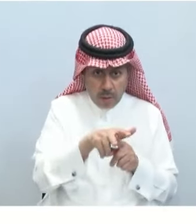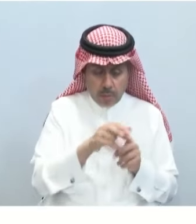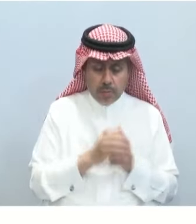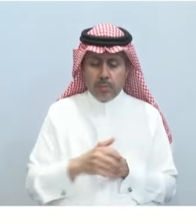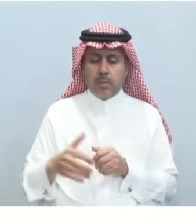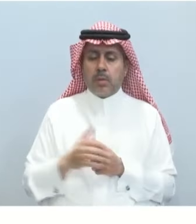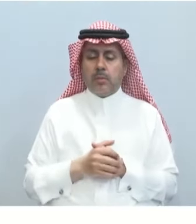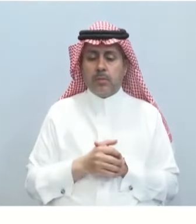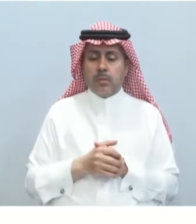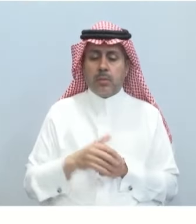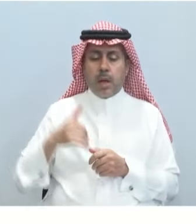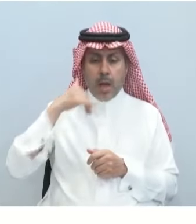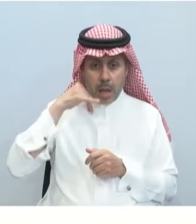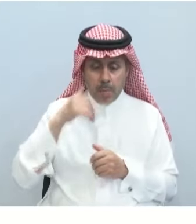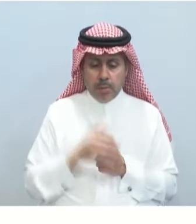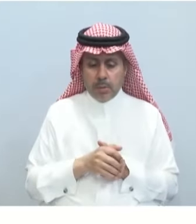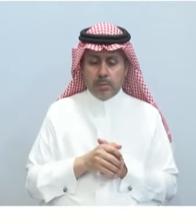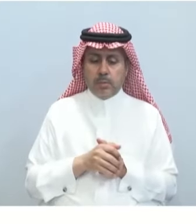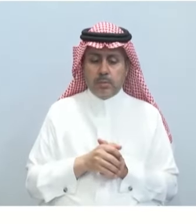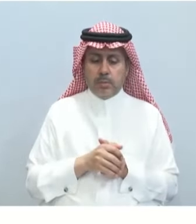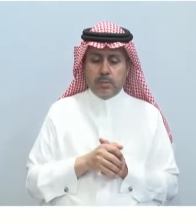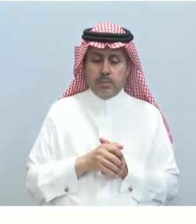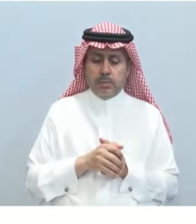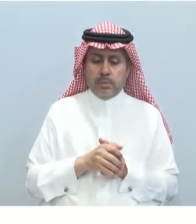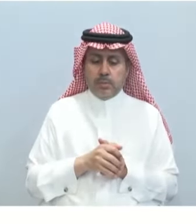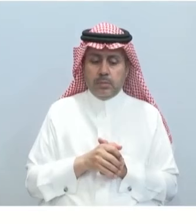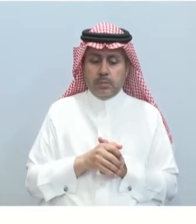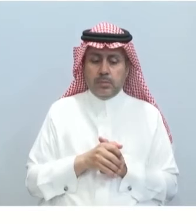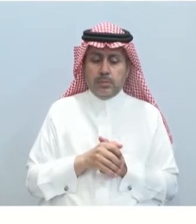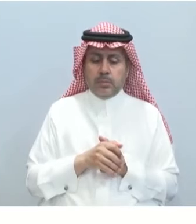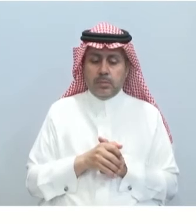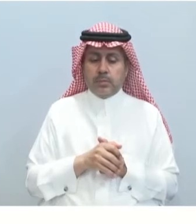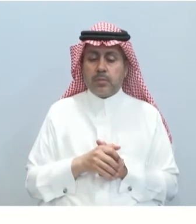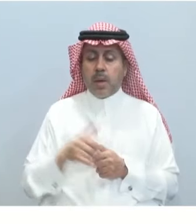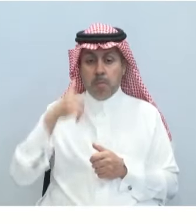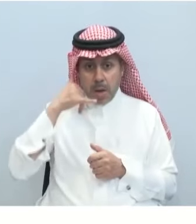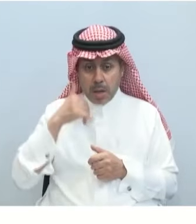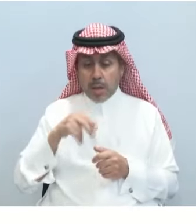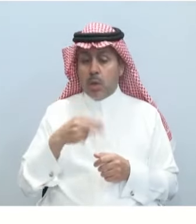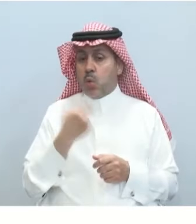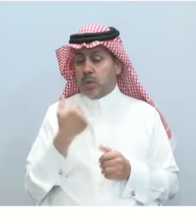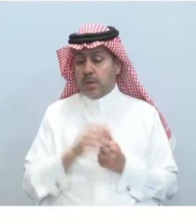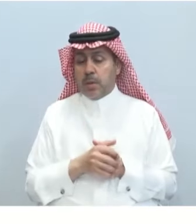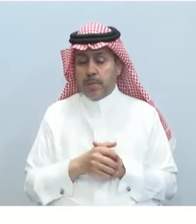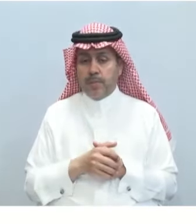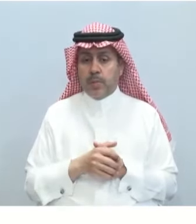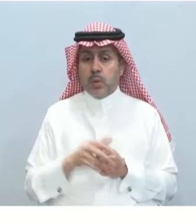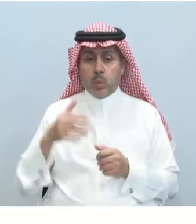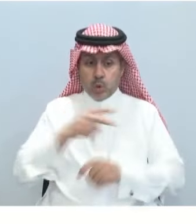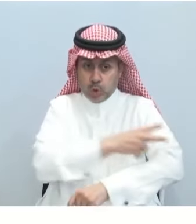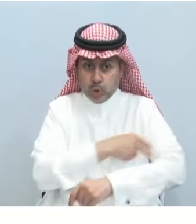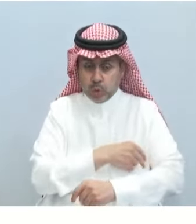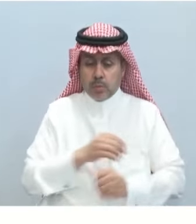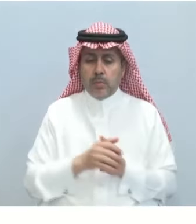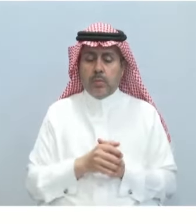عمله احاطت جهه عمله بالحاله عند علمه بها وعليها ابلاغ الوزاره والشرطه بحاله الايذاء فور العلم